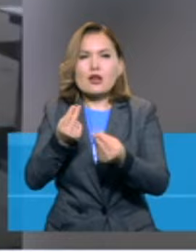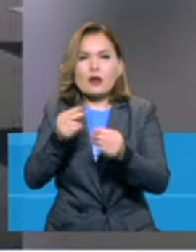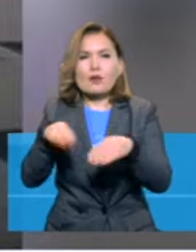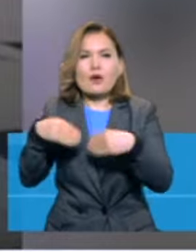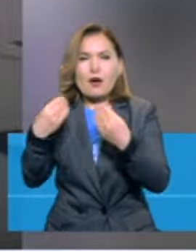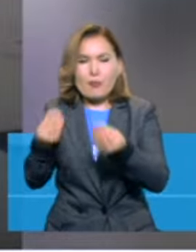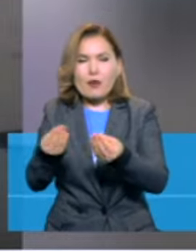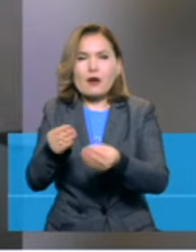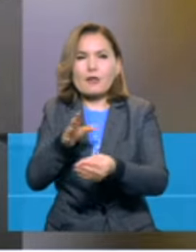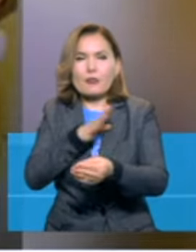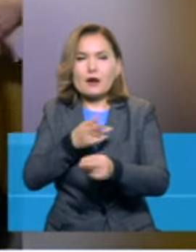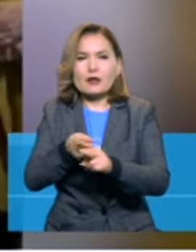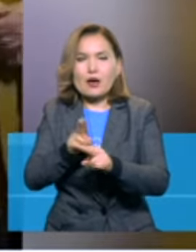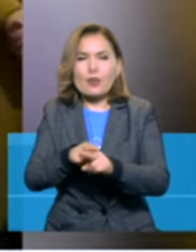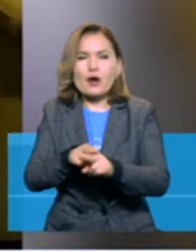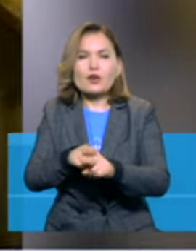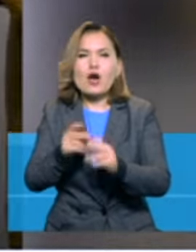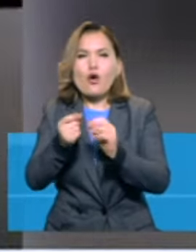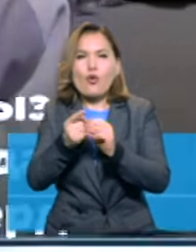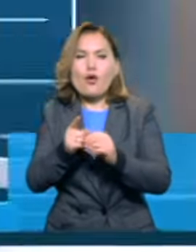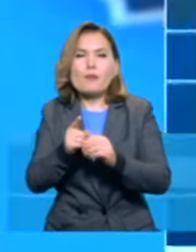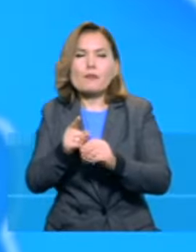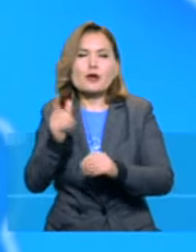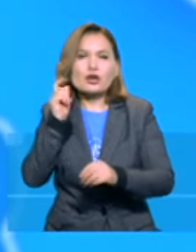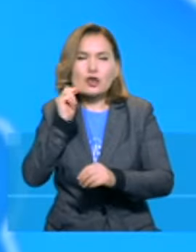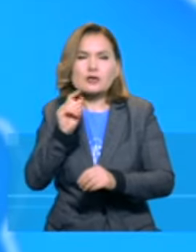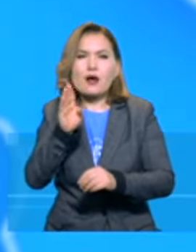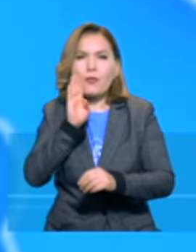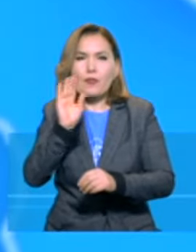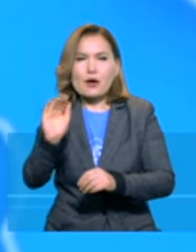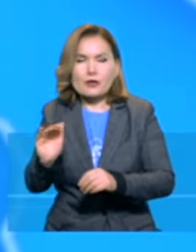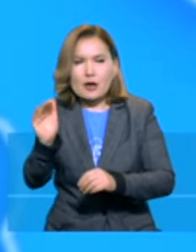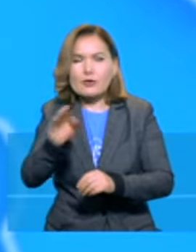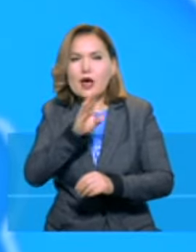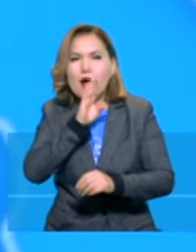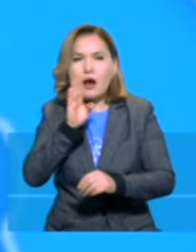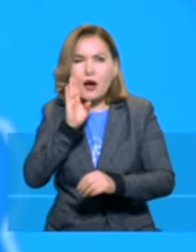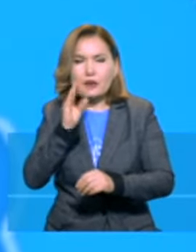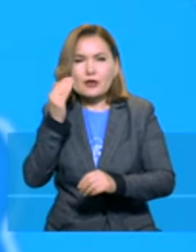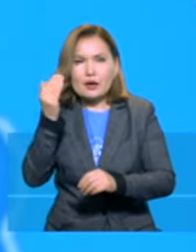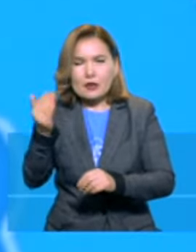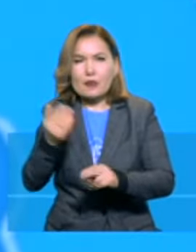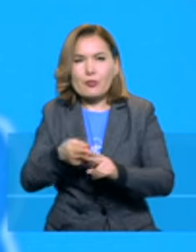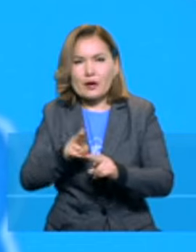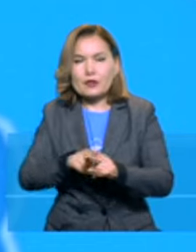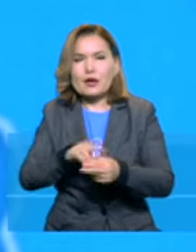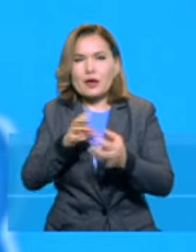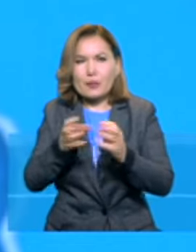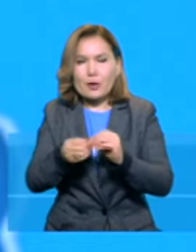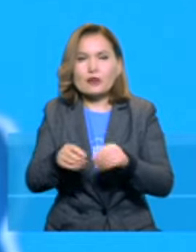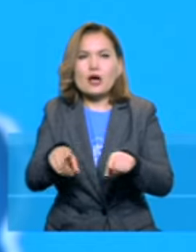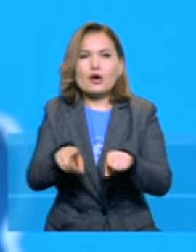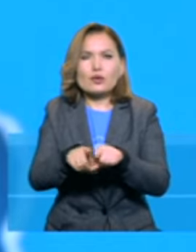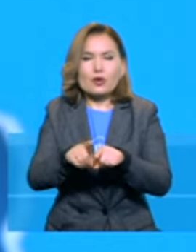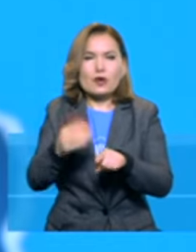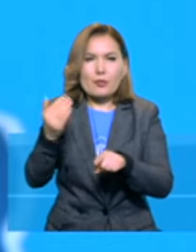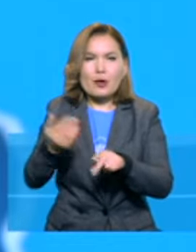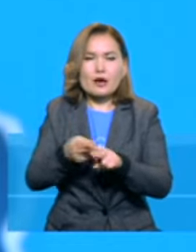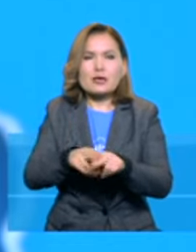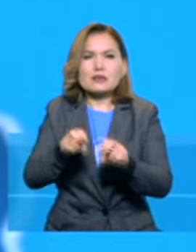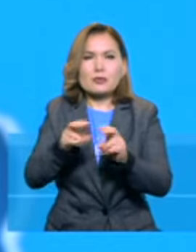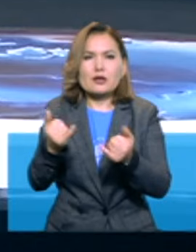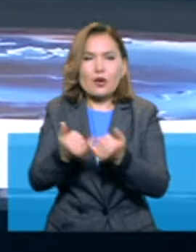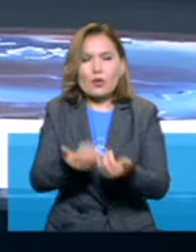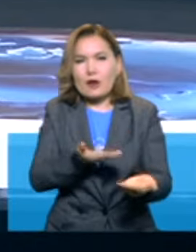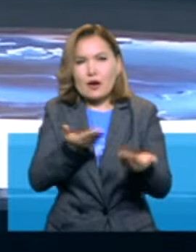Түркістан облысының тумасы 11 жастағы Гаухарды және анасын Гүлшат Ерлігондиеваны осы біздің